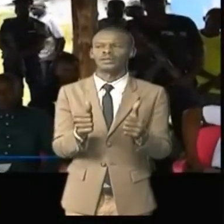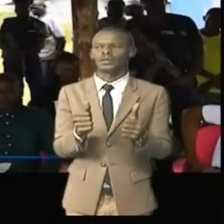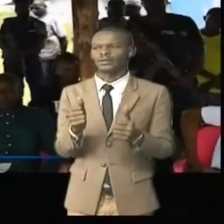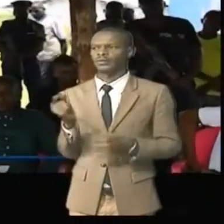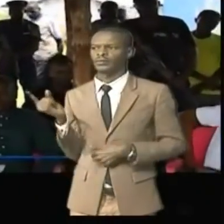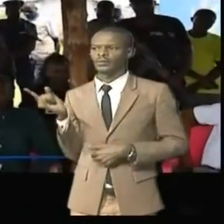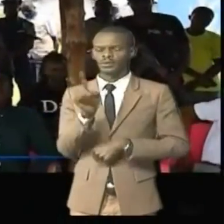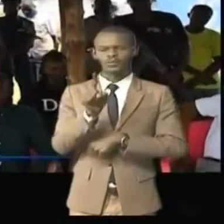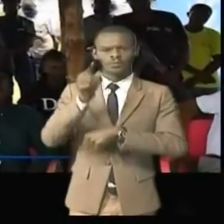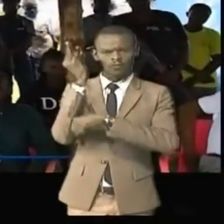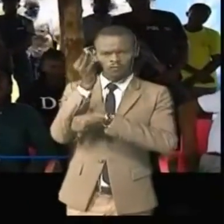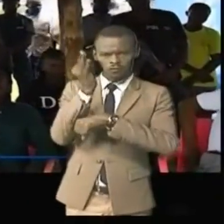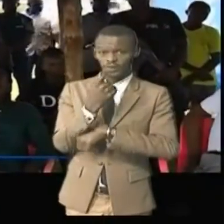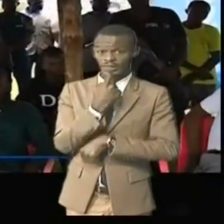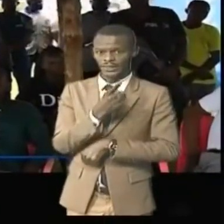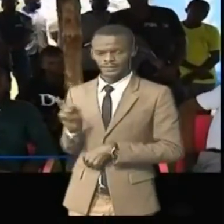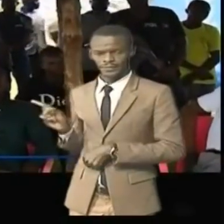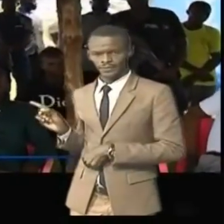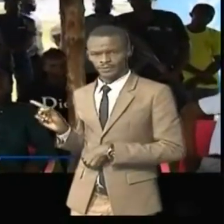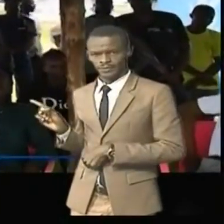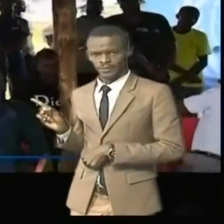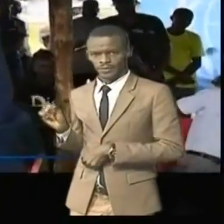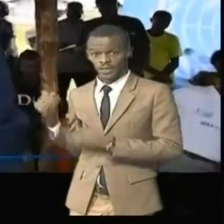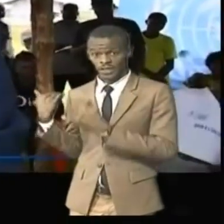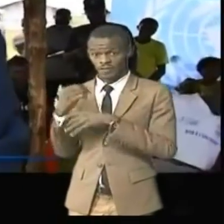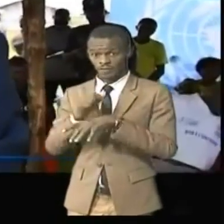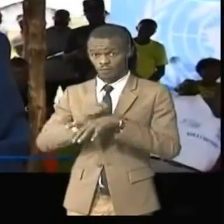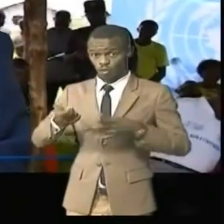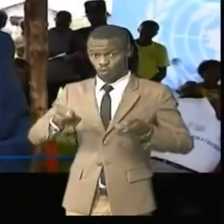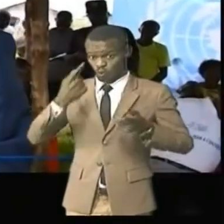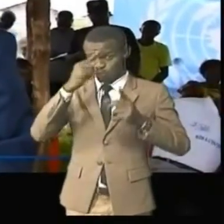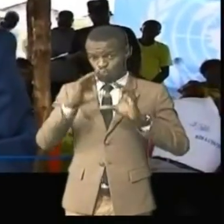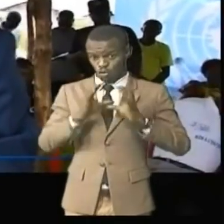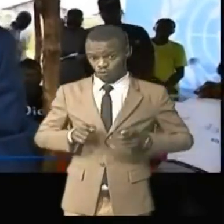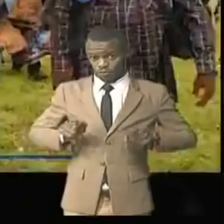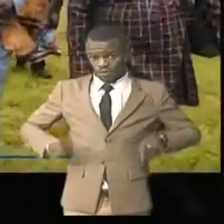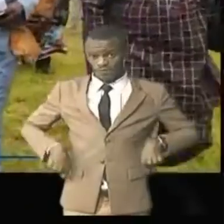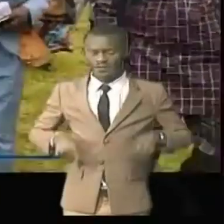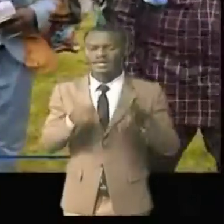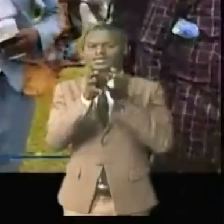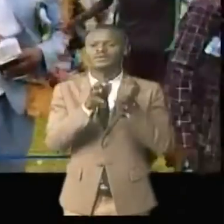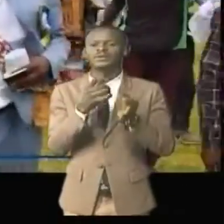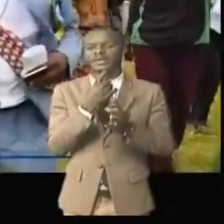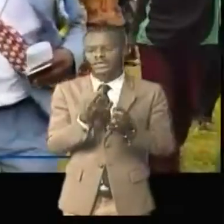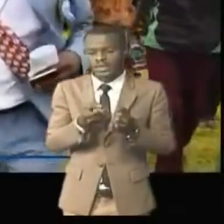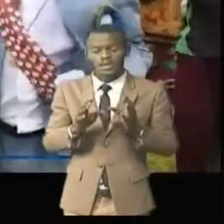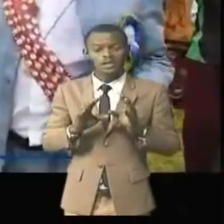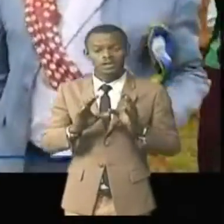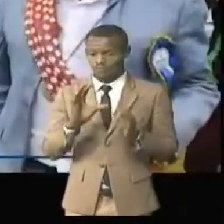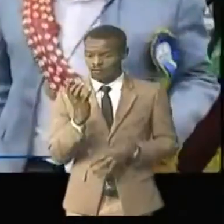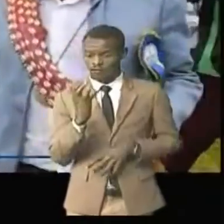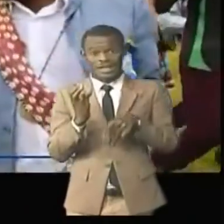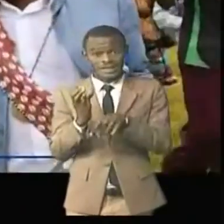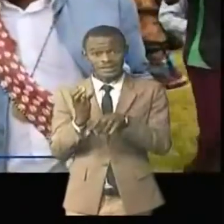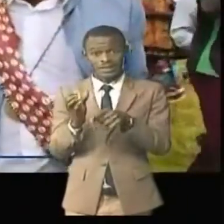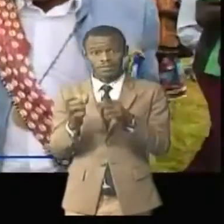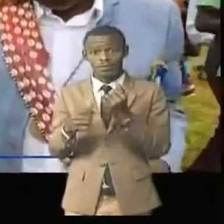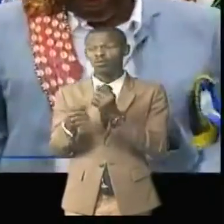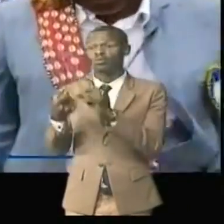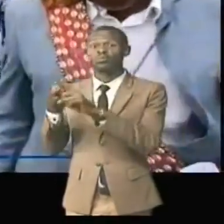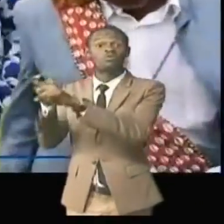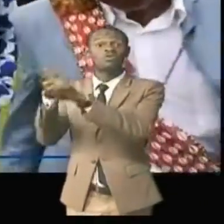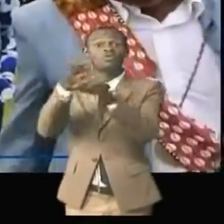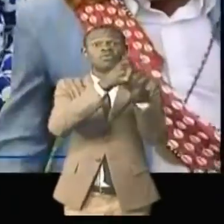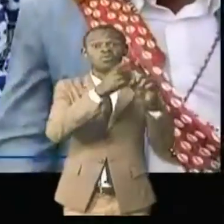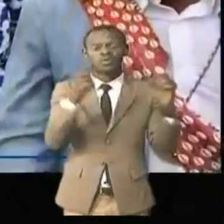n'est pas un hasard. Pour moi, c'est un village moderne. C'est un village qui cadre parfaitement